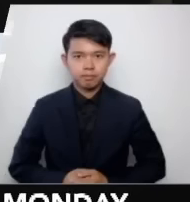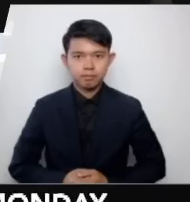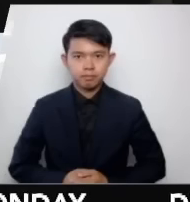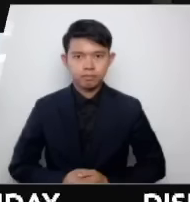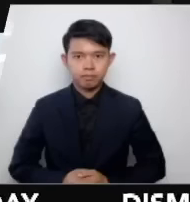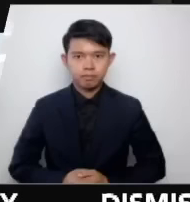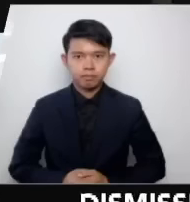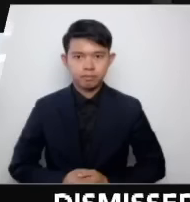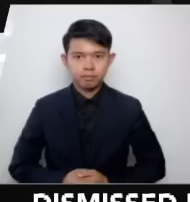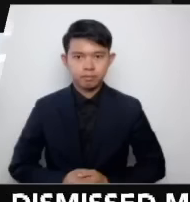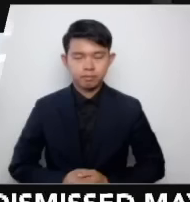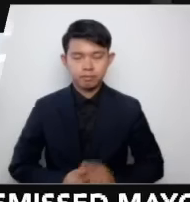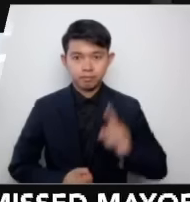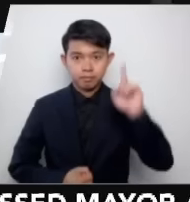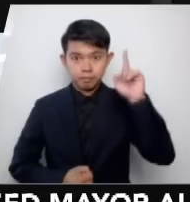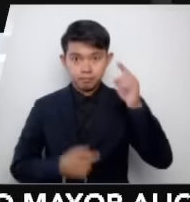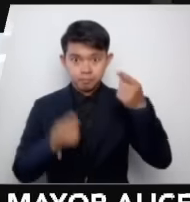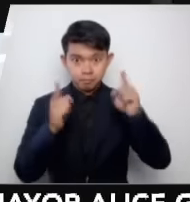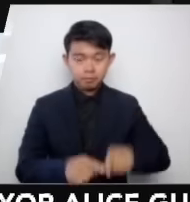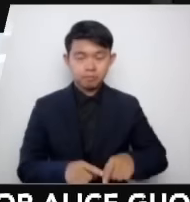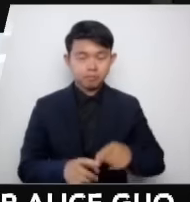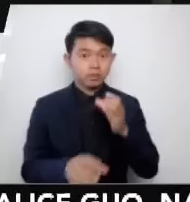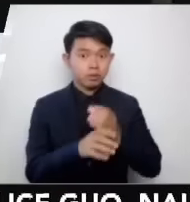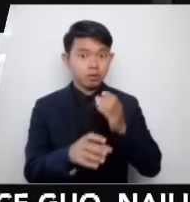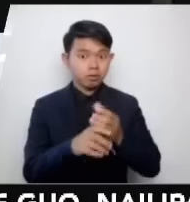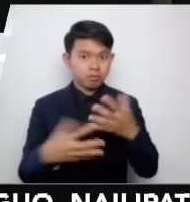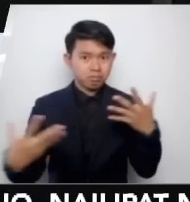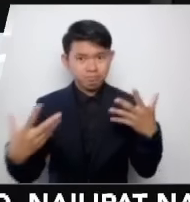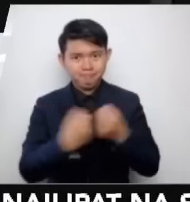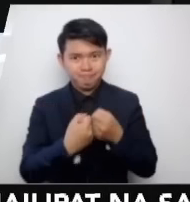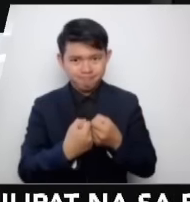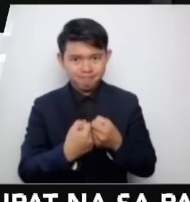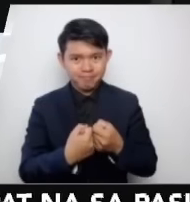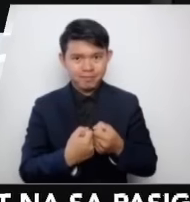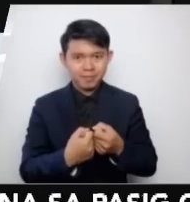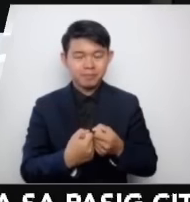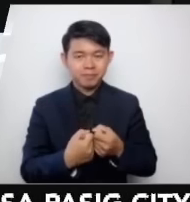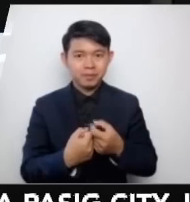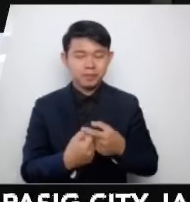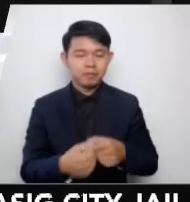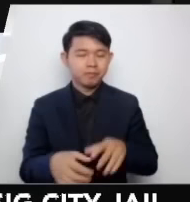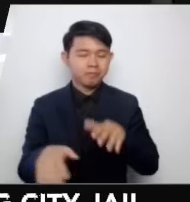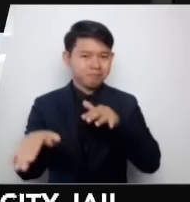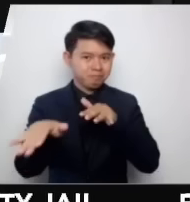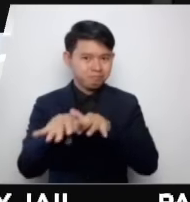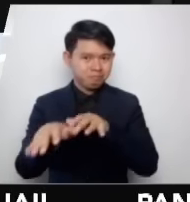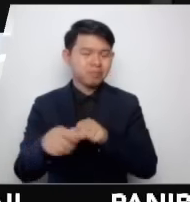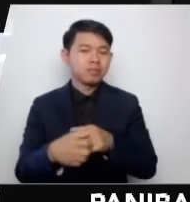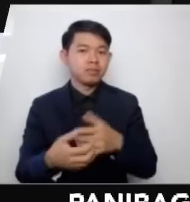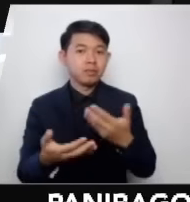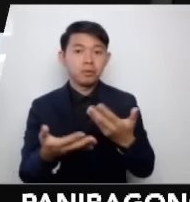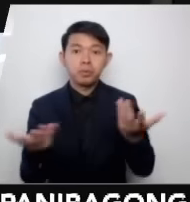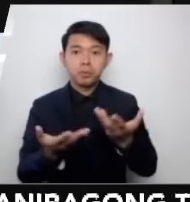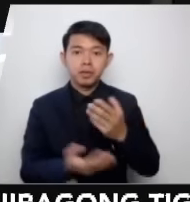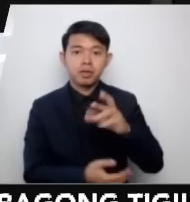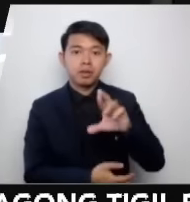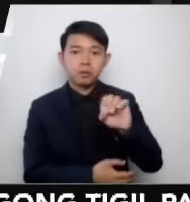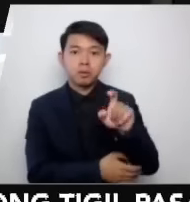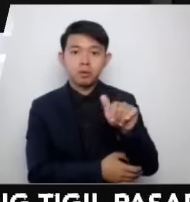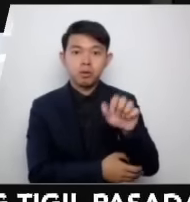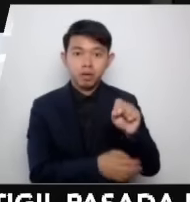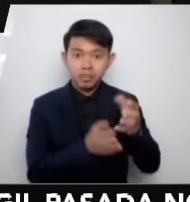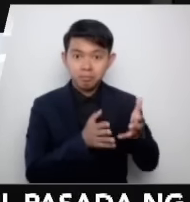Binangga ng kotseng yan ang luxury car na nasa harap niya sa bahagi ng Rojas Boulevard sa Pasay. Nakaandar pa pakanan ang